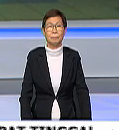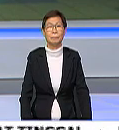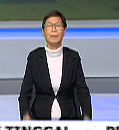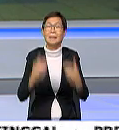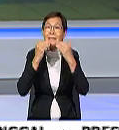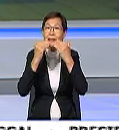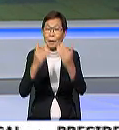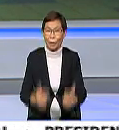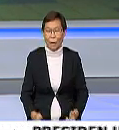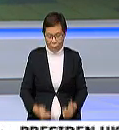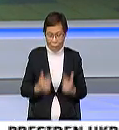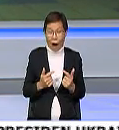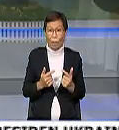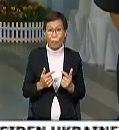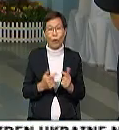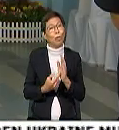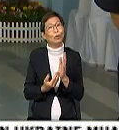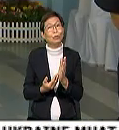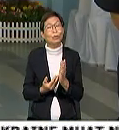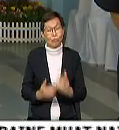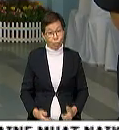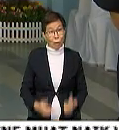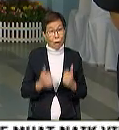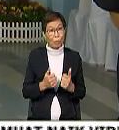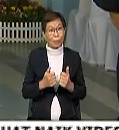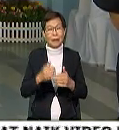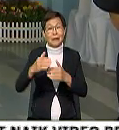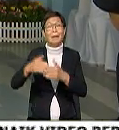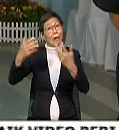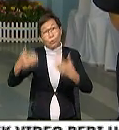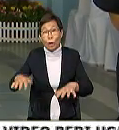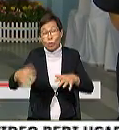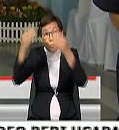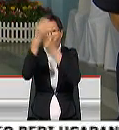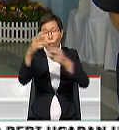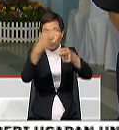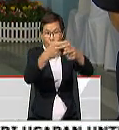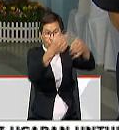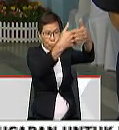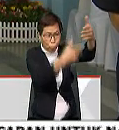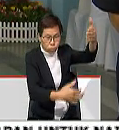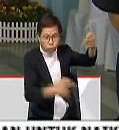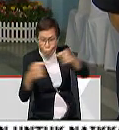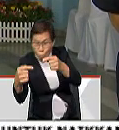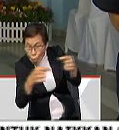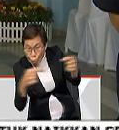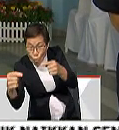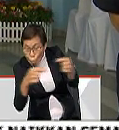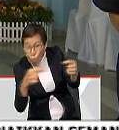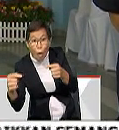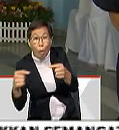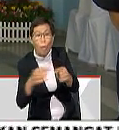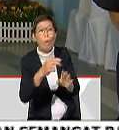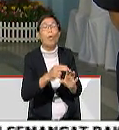Terima kasih. Lintas langsung ini kami bawakan sejurus selepas pengumuman senarai calon yang akan bertanding bagi merebut